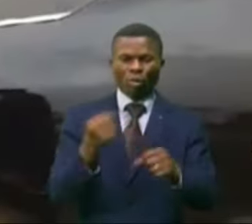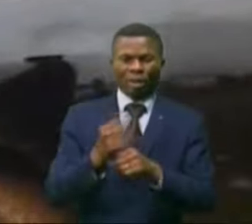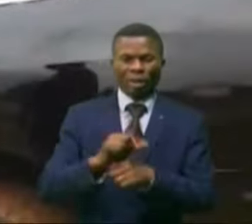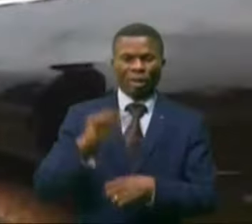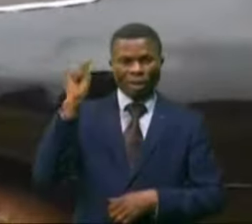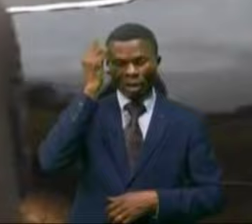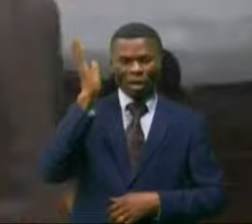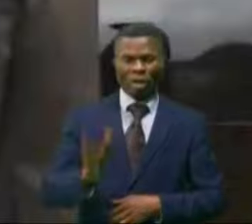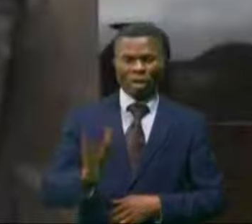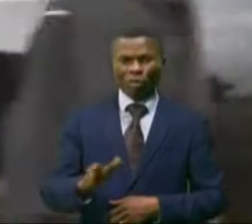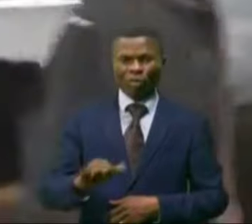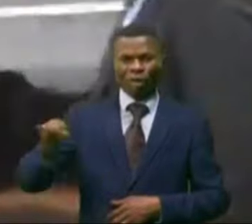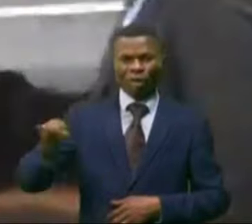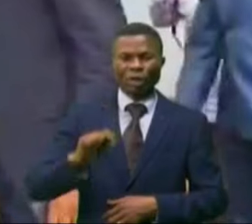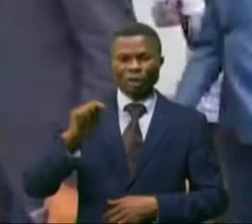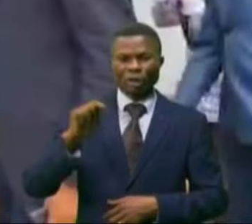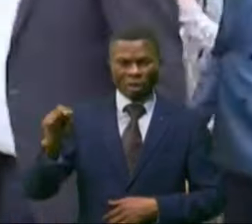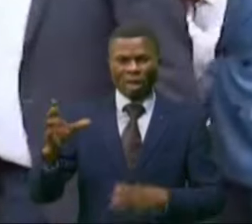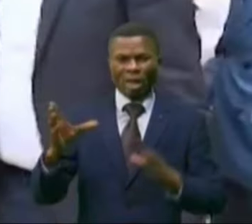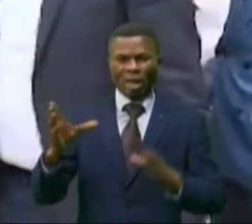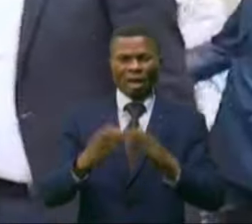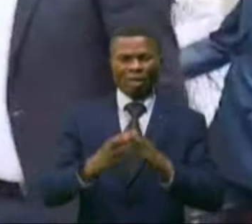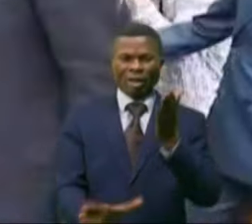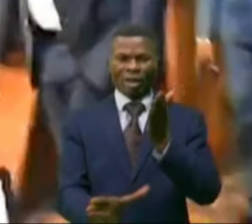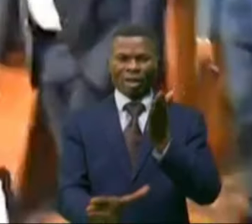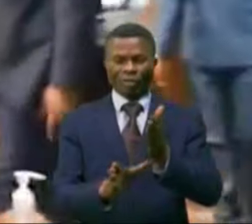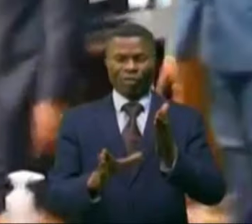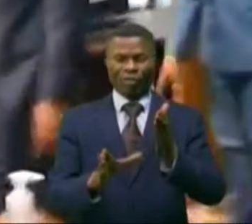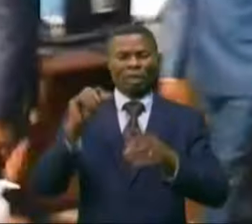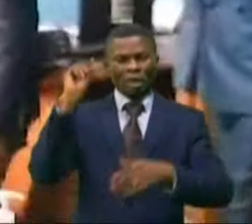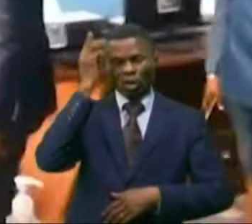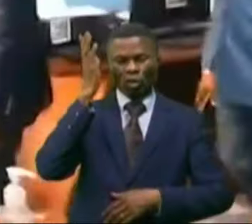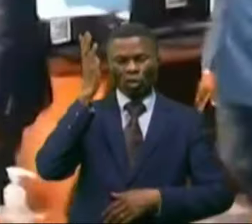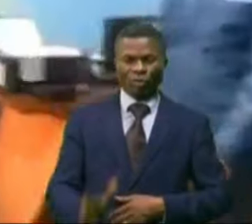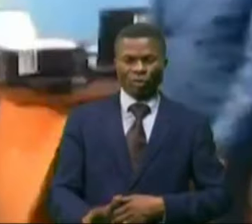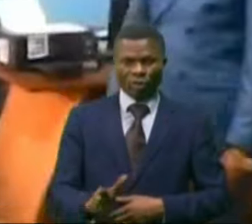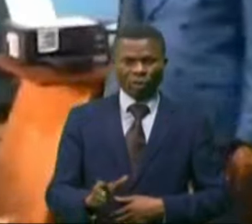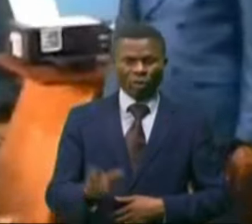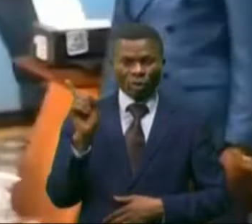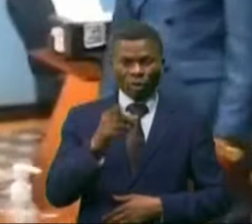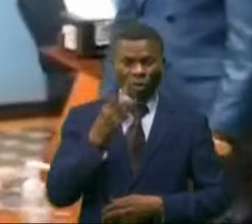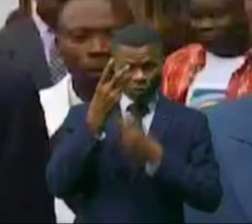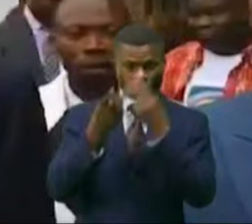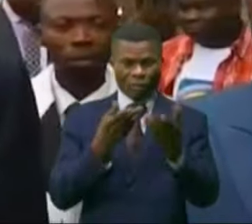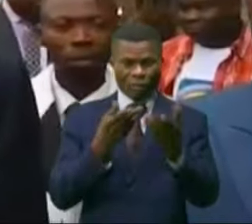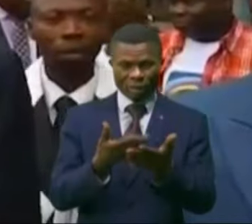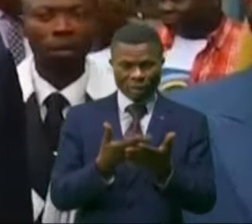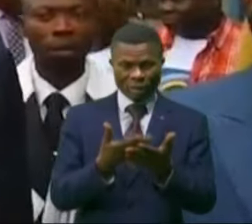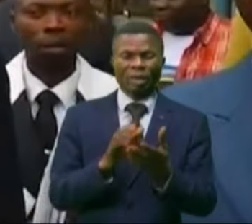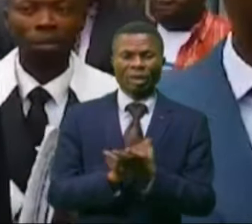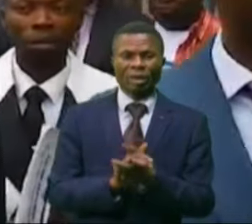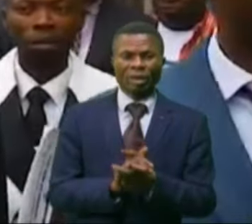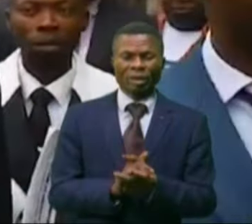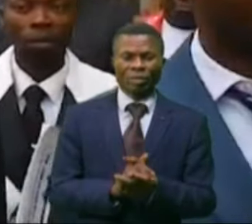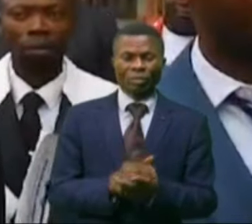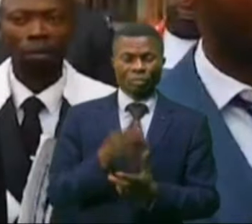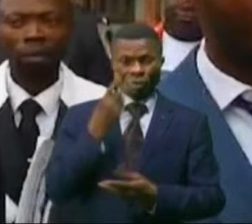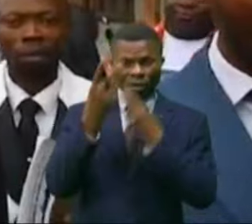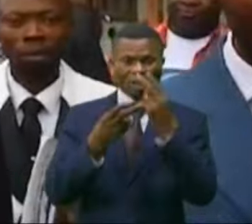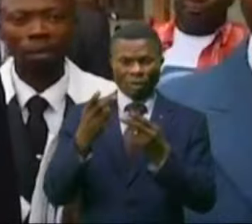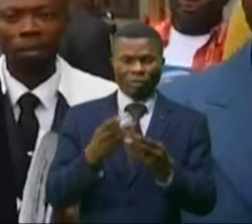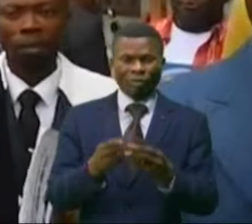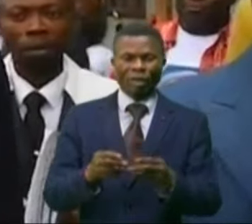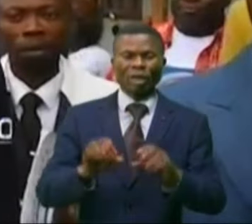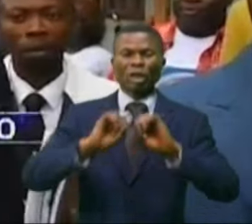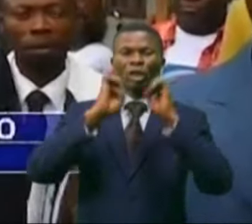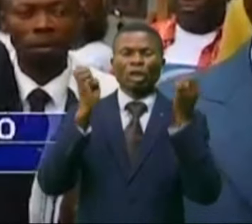Jean Bakoumi Togambo, accompagné de son vice Christophe Daramatata, vient voir de visu ce qu'il en est. Nous sommes venus visiter l'imprimerie de la